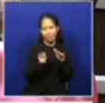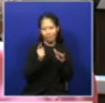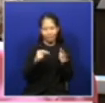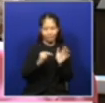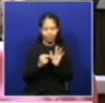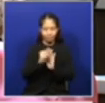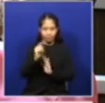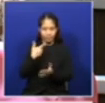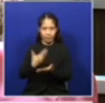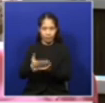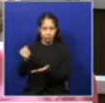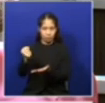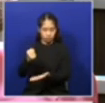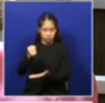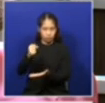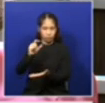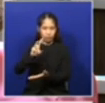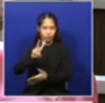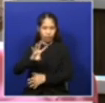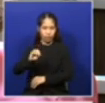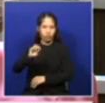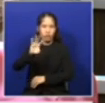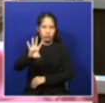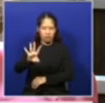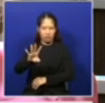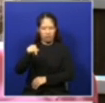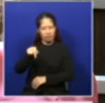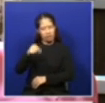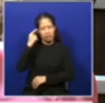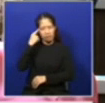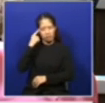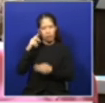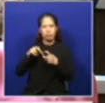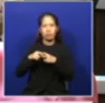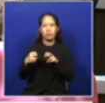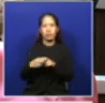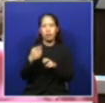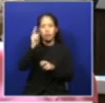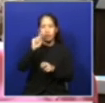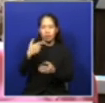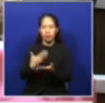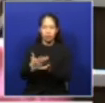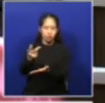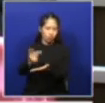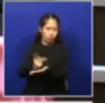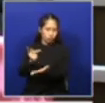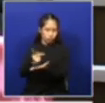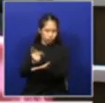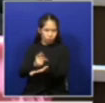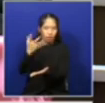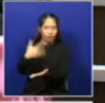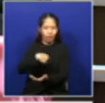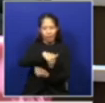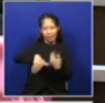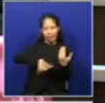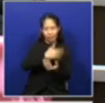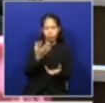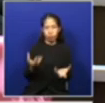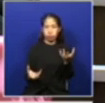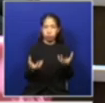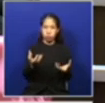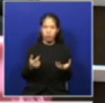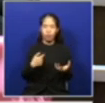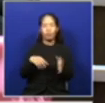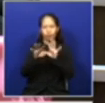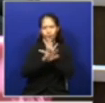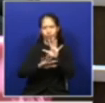างบประมาณปี64ก็จะอยู่ในสภาวะของการกู้เงินเพื่อชดเชยการขาดดุลงบประมาณอีกผมคร่า